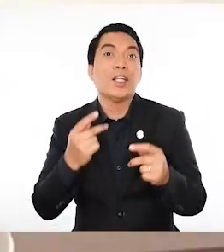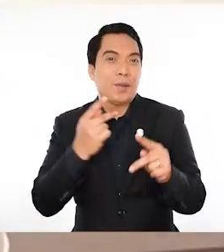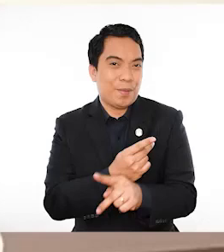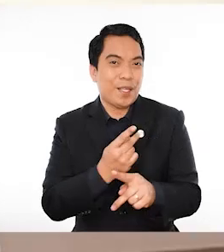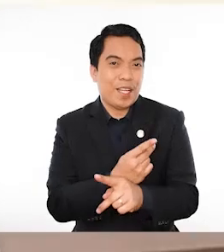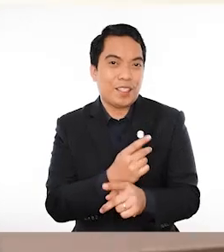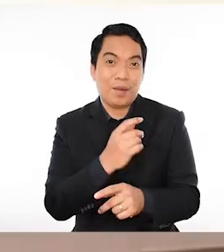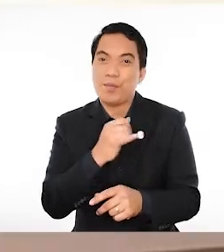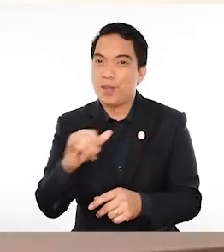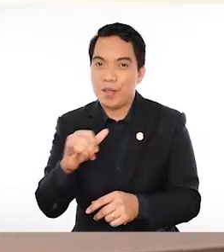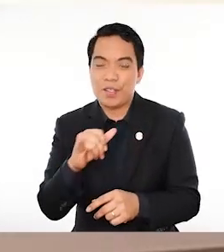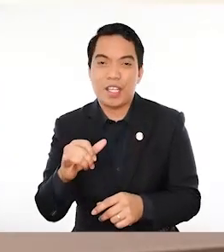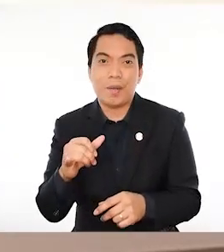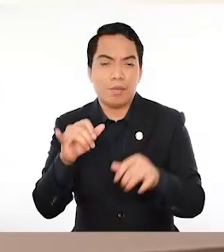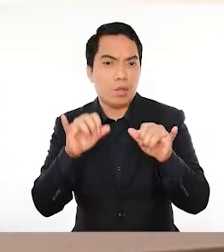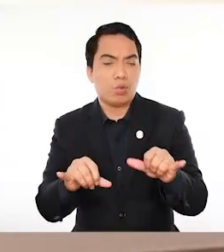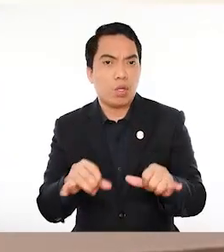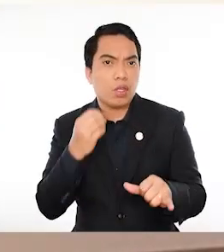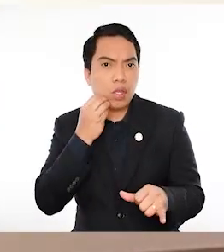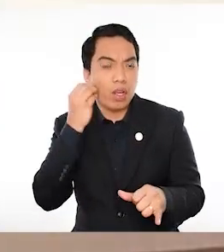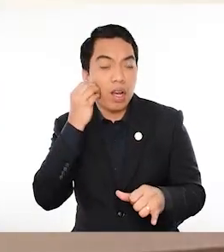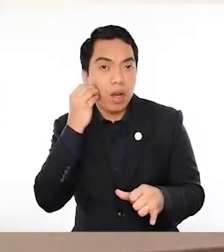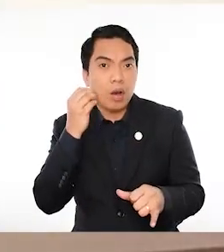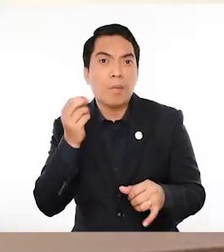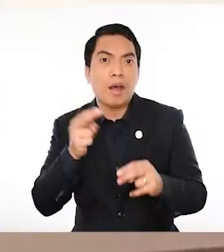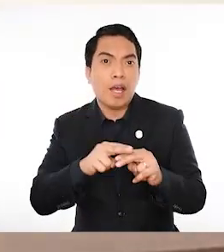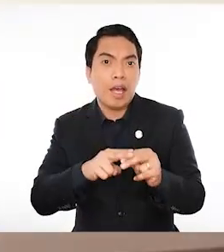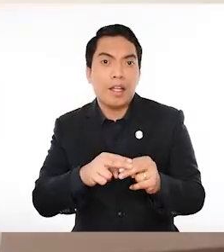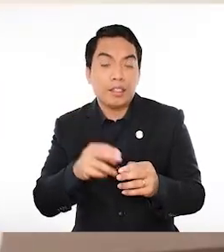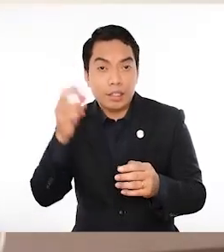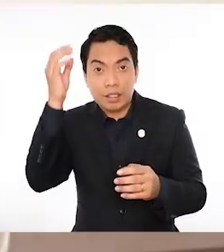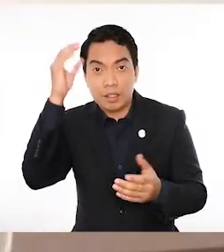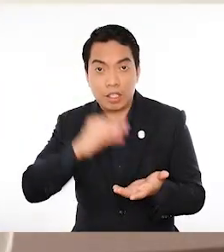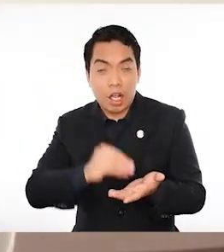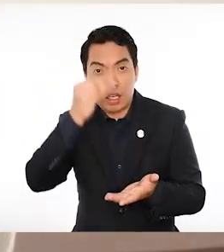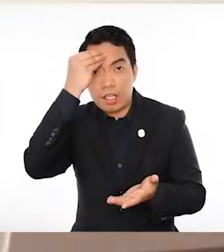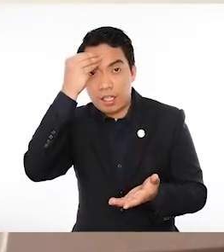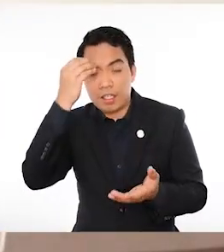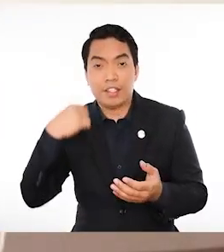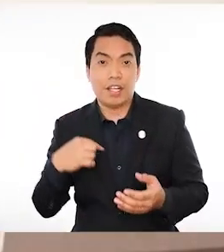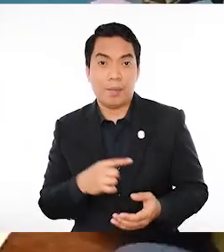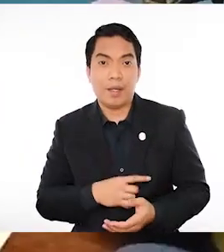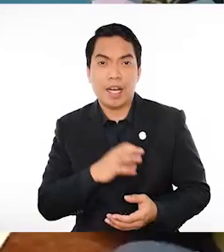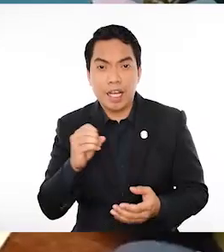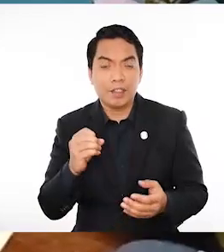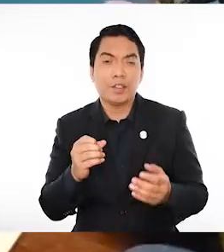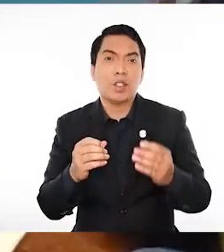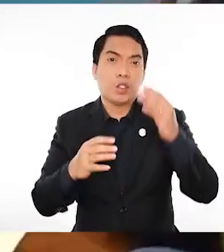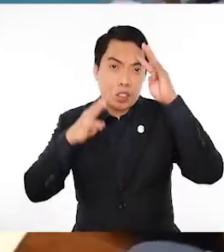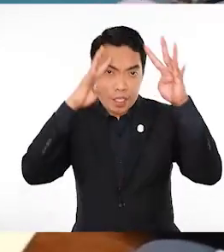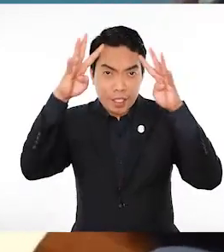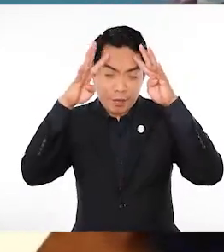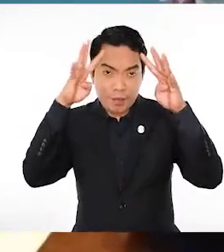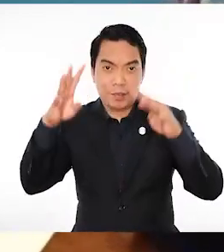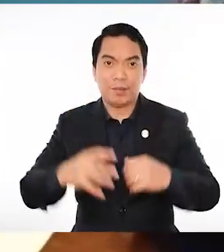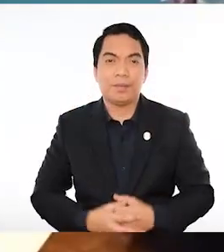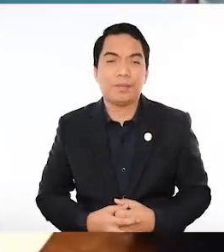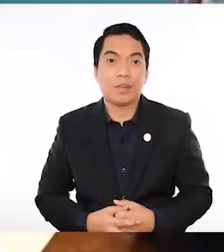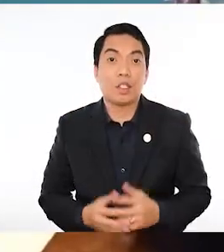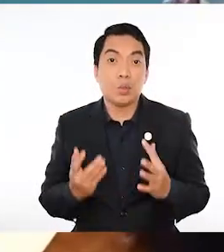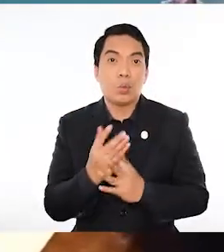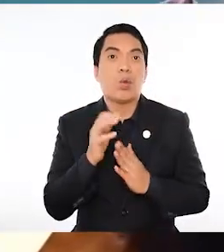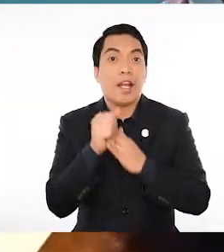sa aming mga tahanan, nadaragdagan din ang aming kaalaman at ang aming pagiging malikhain. Sa pangunguna ng mga